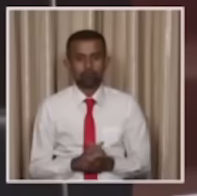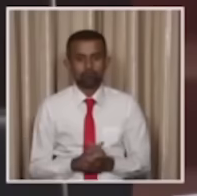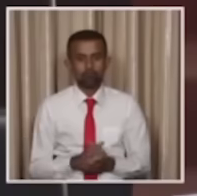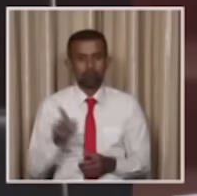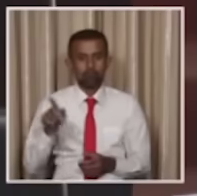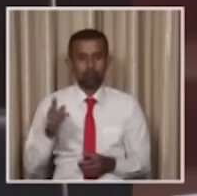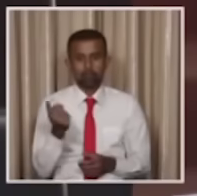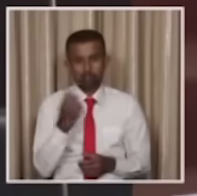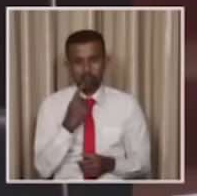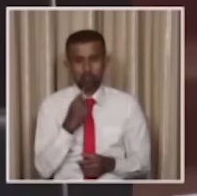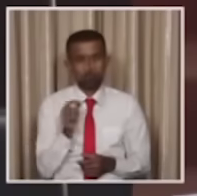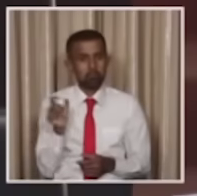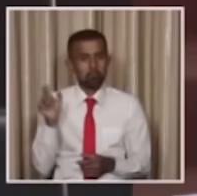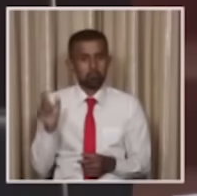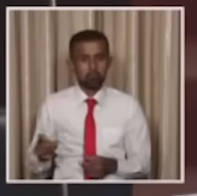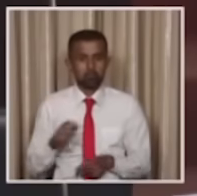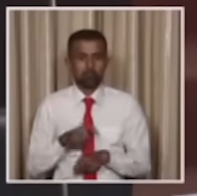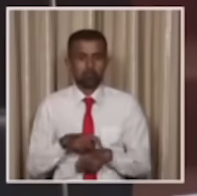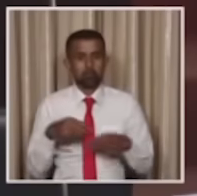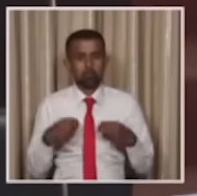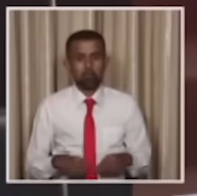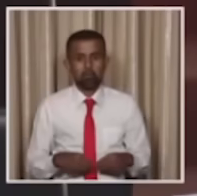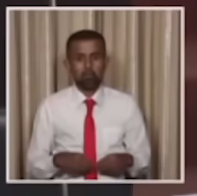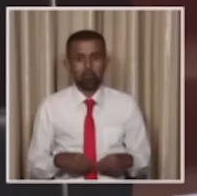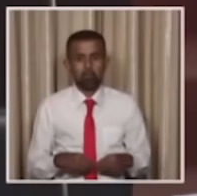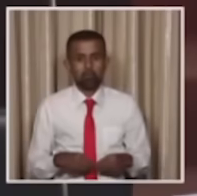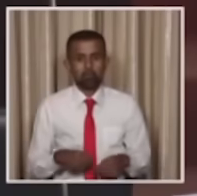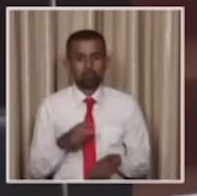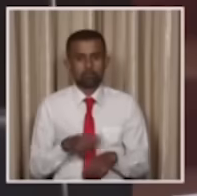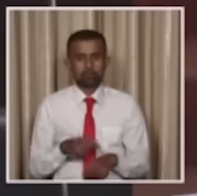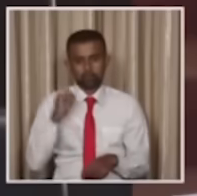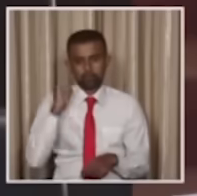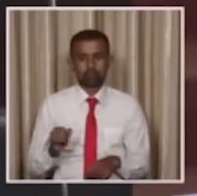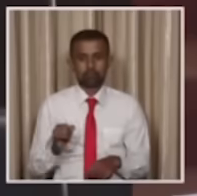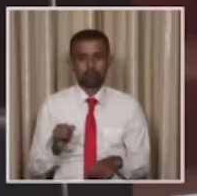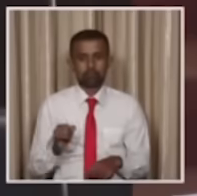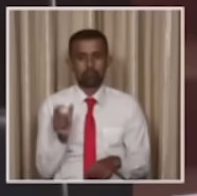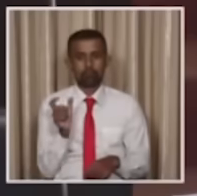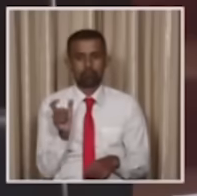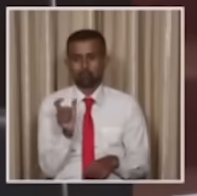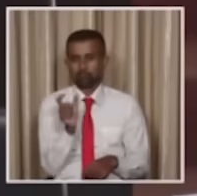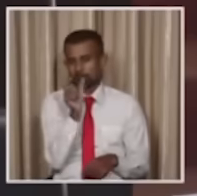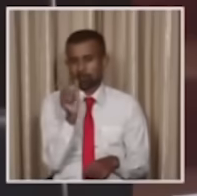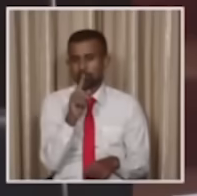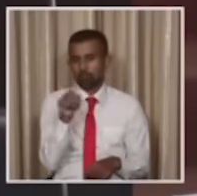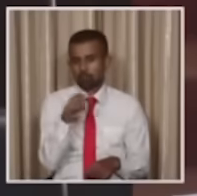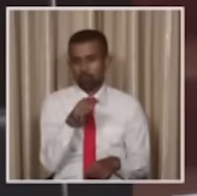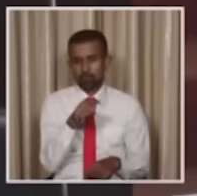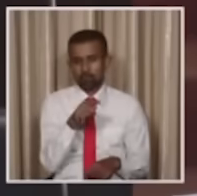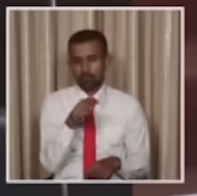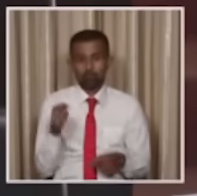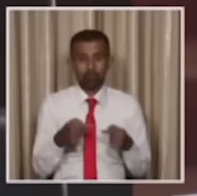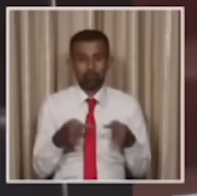කියනනම් එතුමා කාලේ කනවා, කාලකන්නේ. ඒ වචන වැරදි. මොකද එතුමා